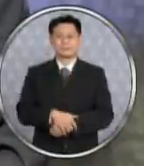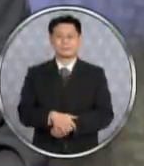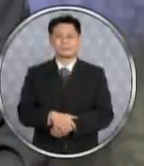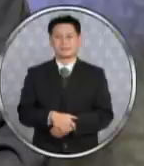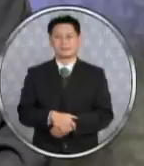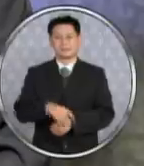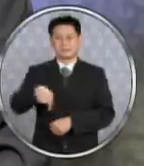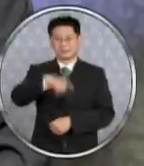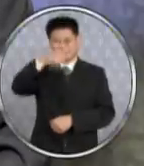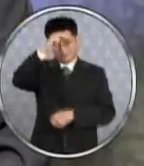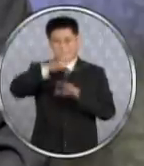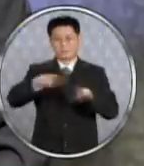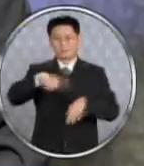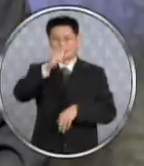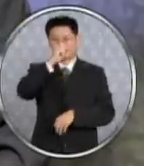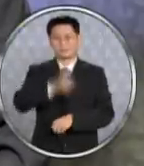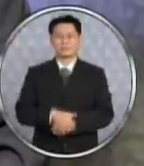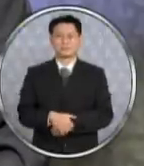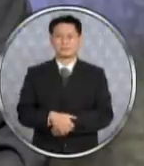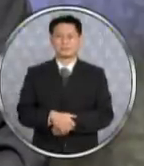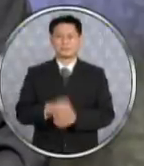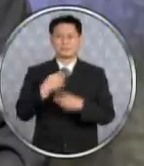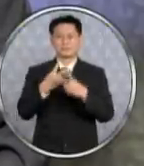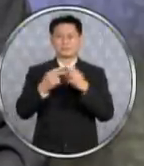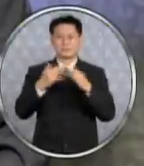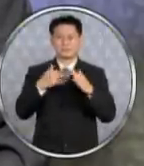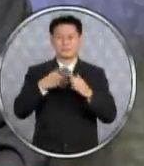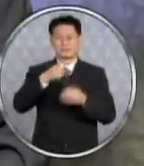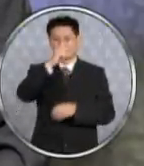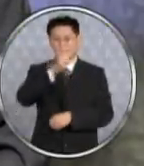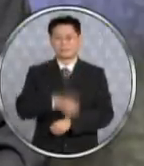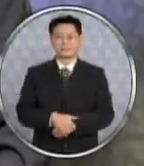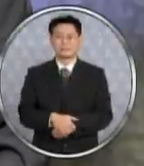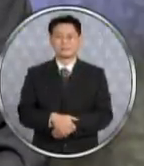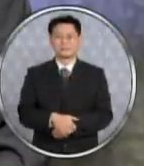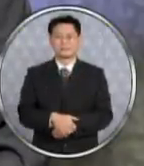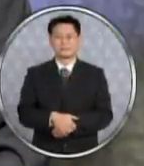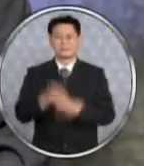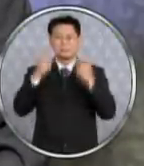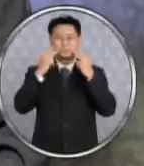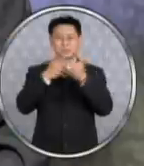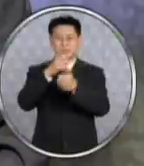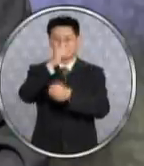胞，大家午安，大家好，大家好，大家好，大家好。